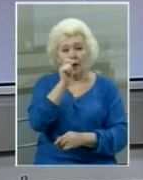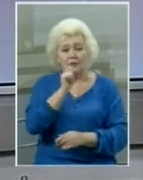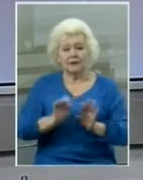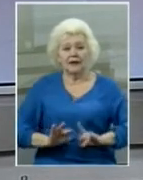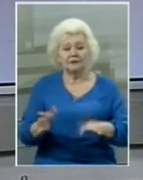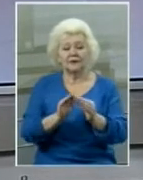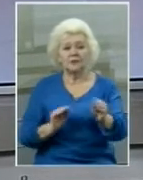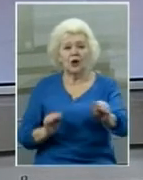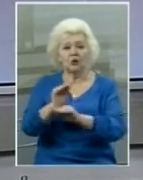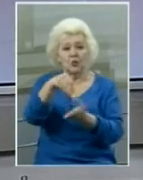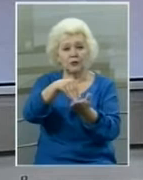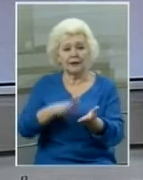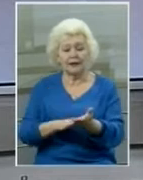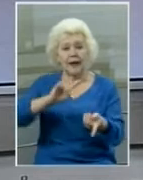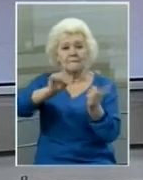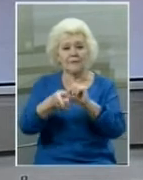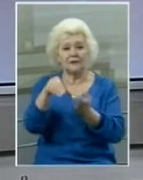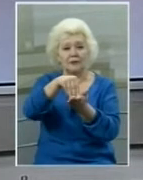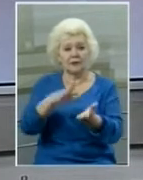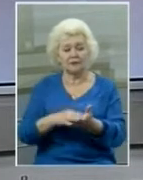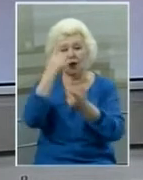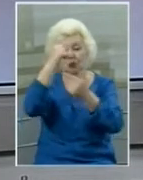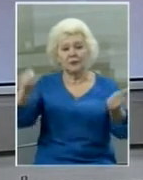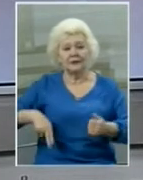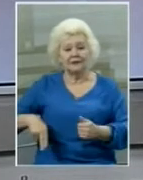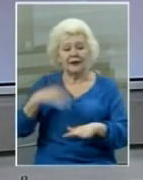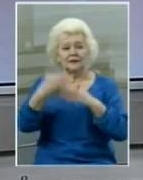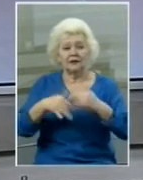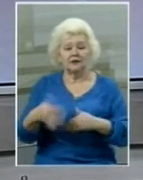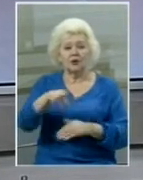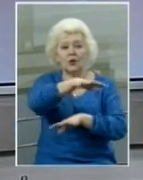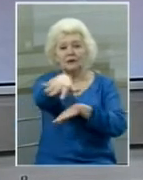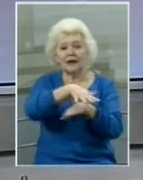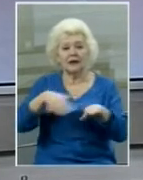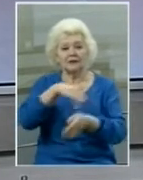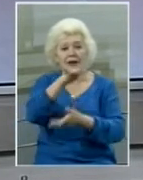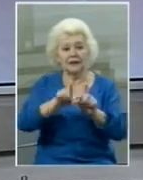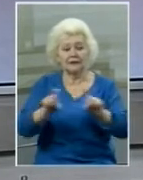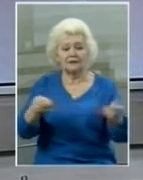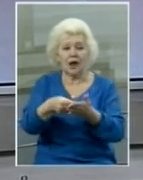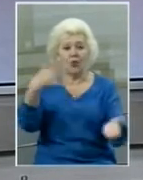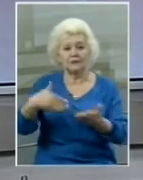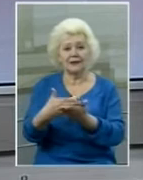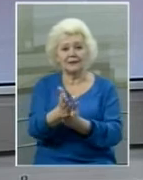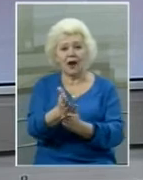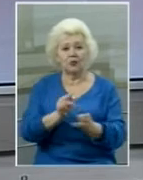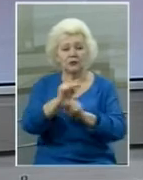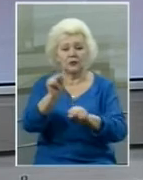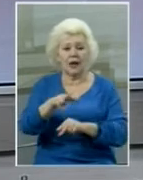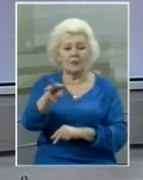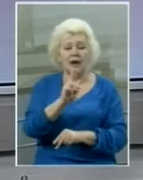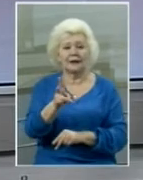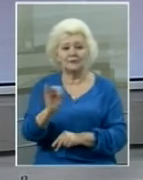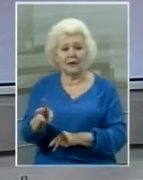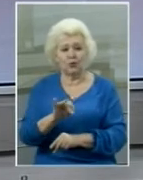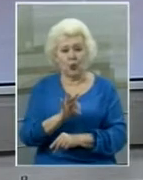триватиме дореєстрація і перереєстрація, повідомив директор Херсонського регіонального центру оцінювання якості освіти Максим